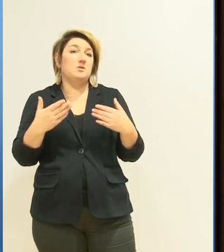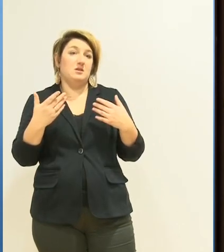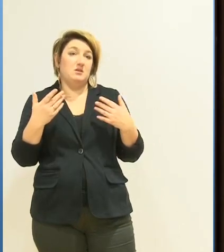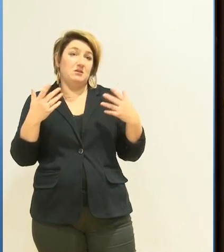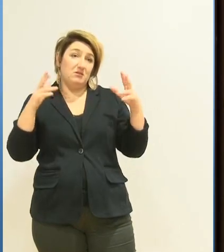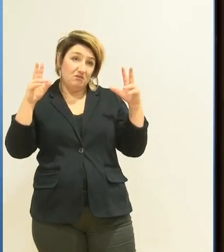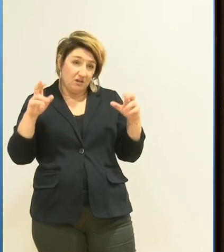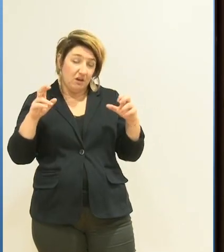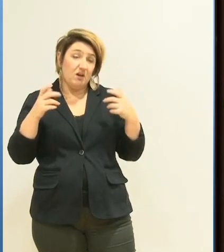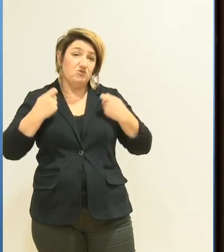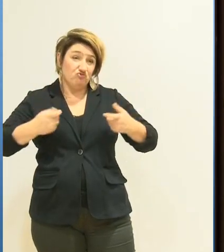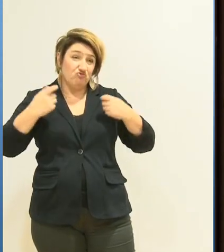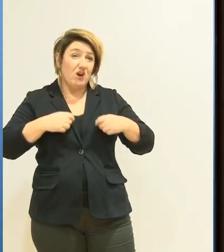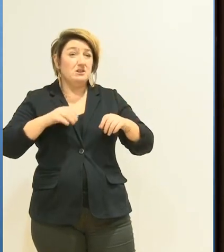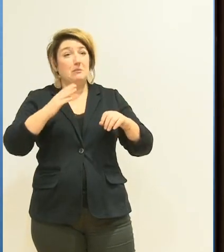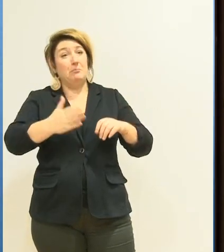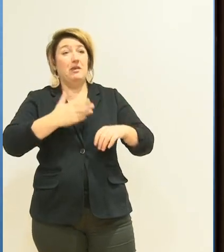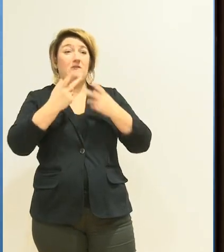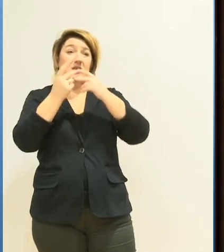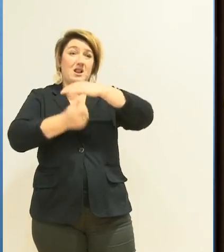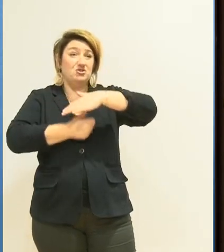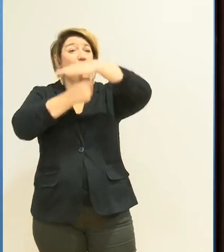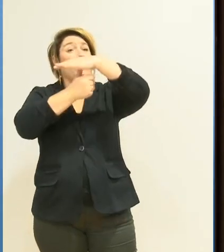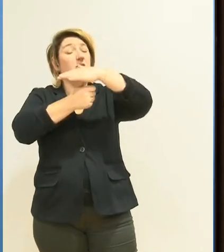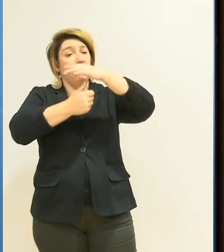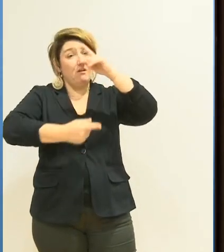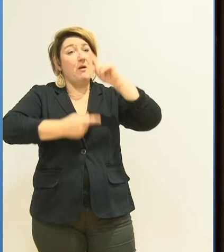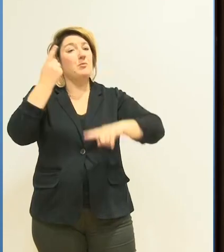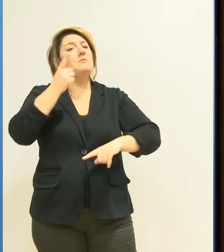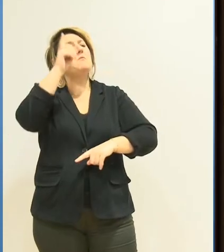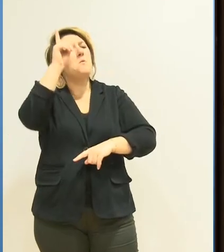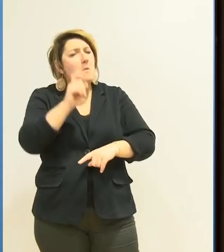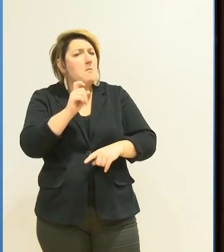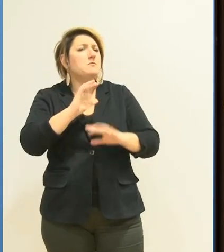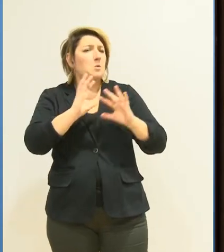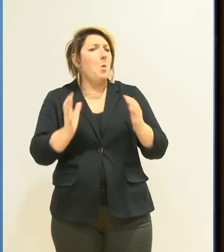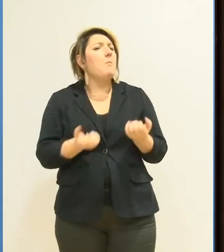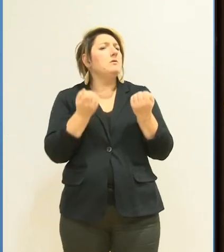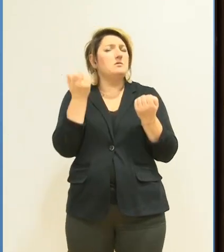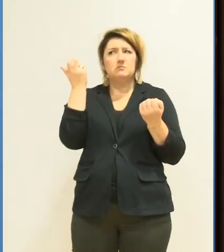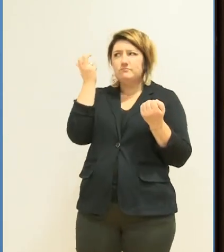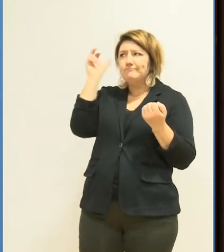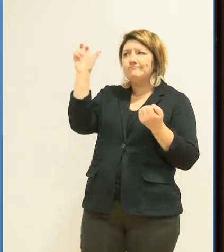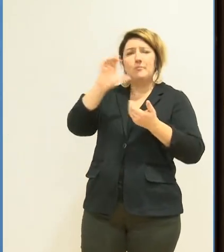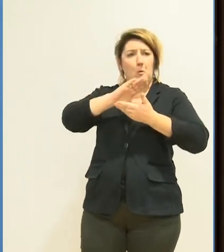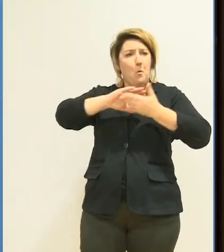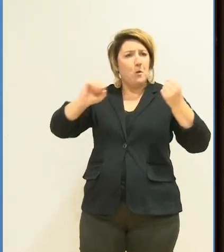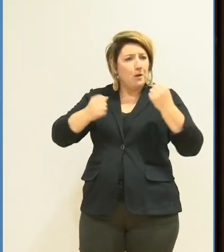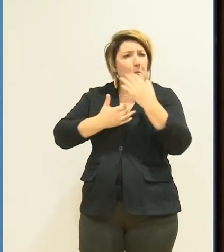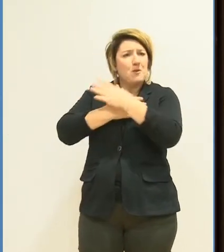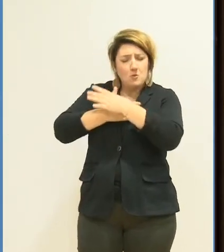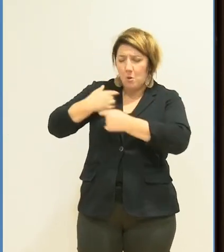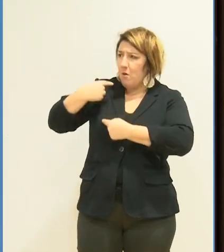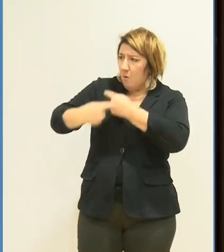importantes nous avons commencé à opérer certains transferts à la métropole il reste encore beaucoup d'autres wray à faire